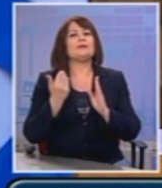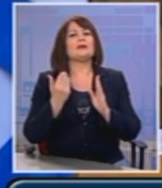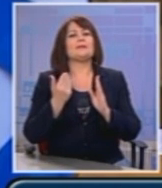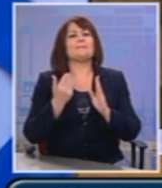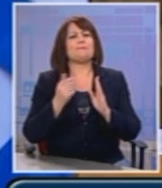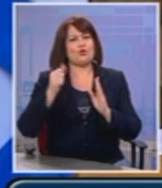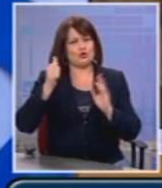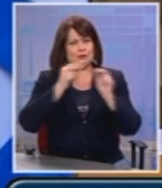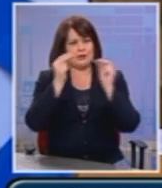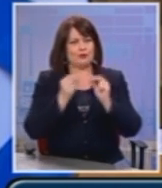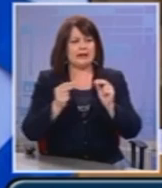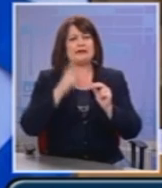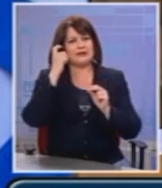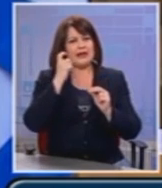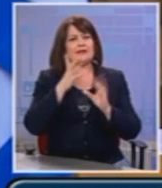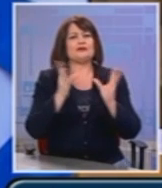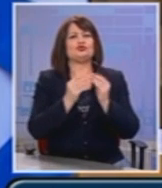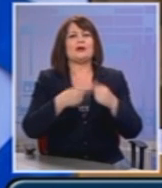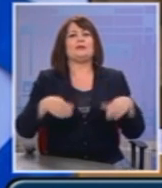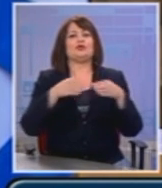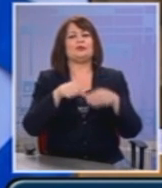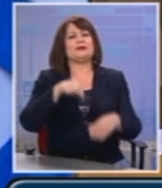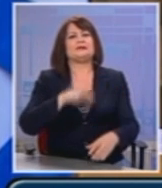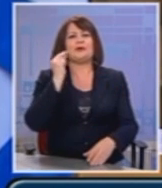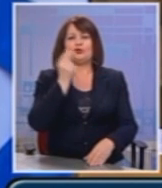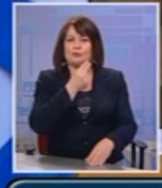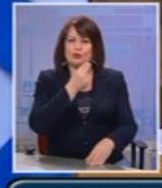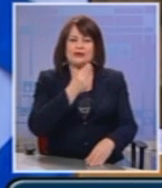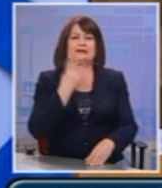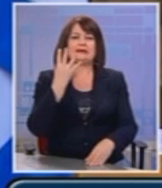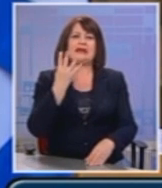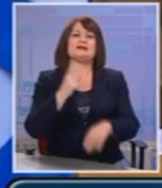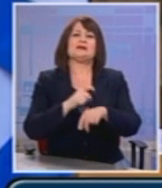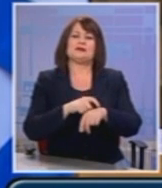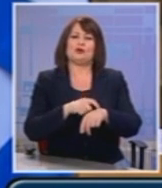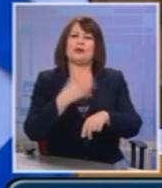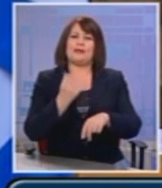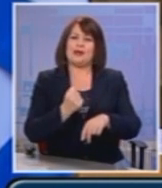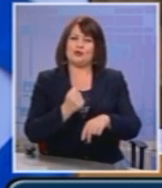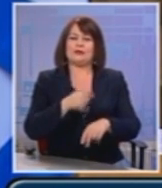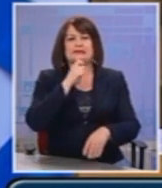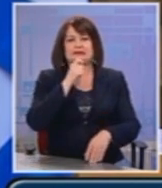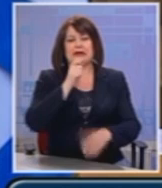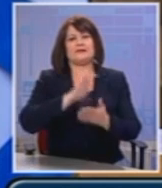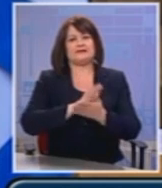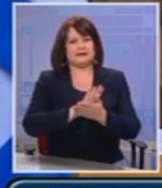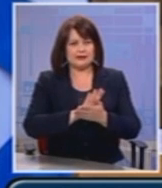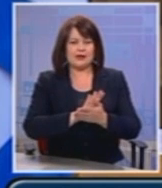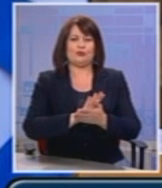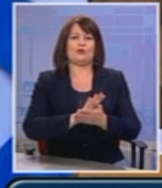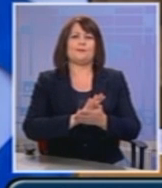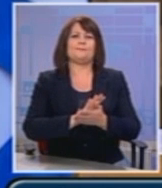της επιτροπής αλήθειας σήμερα το απόγευμα στις 4 θα γίνει και συ τεη